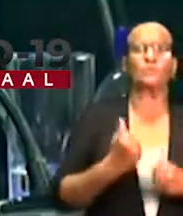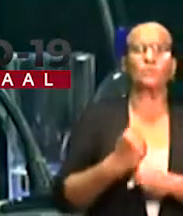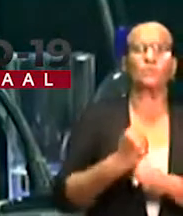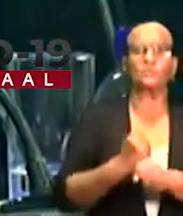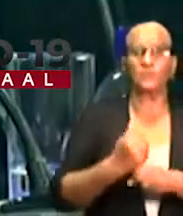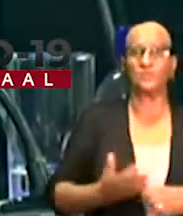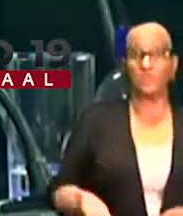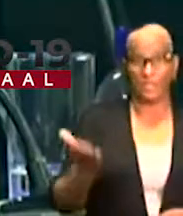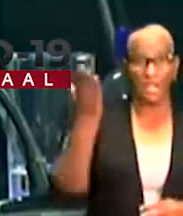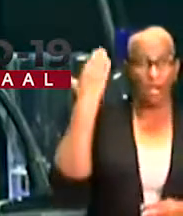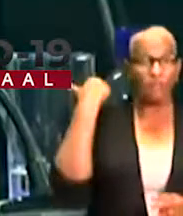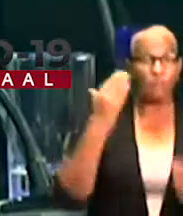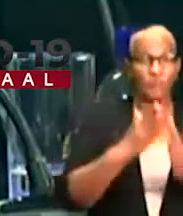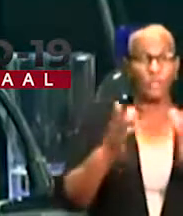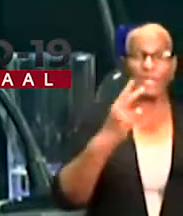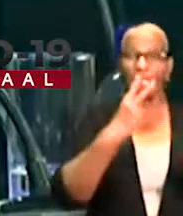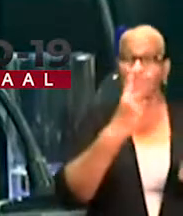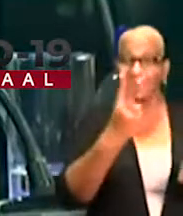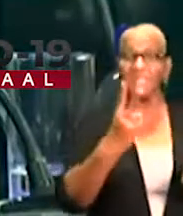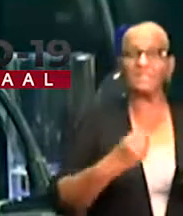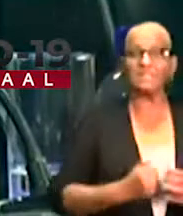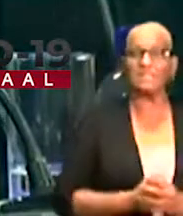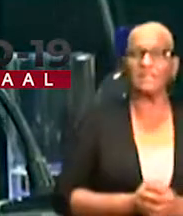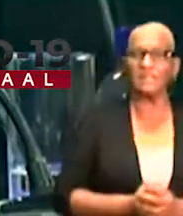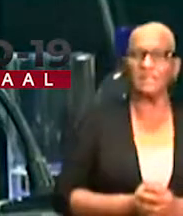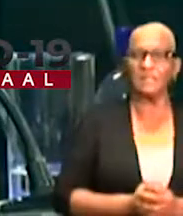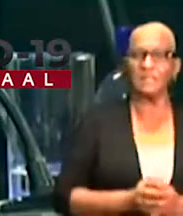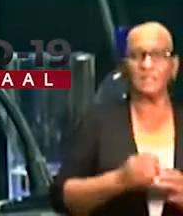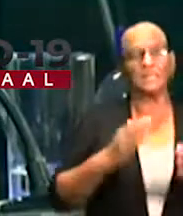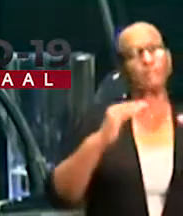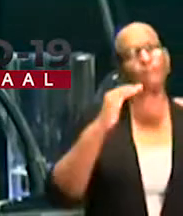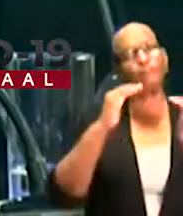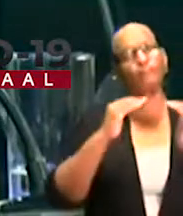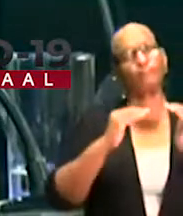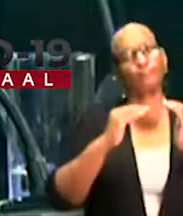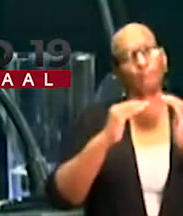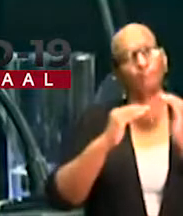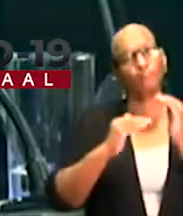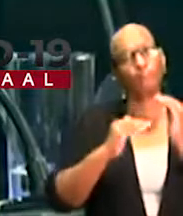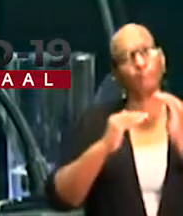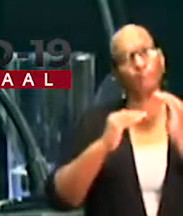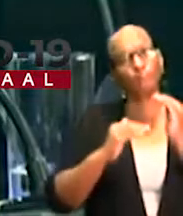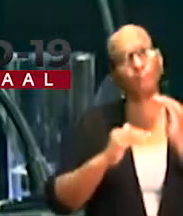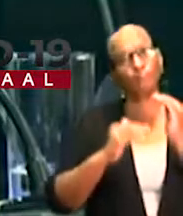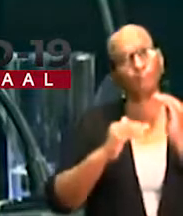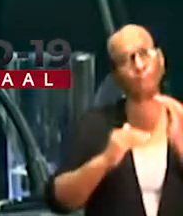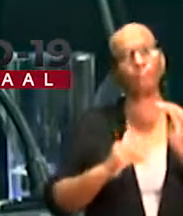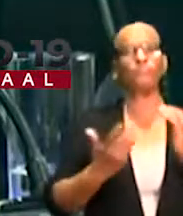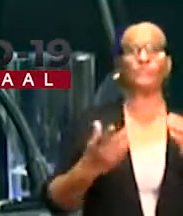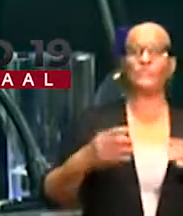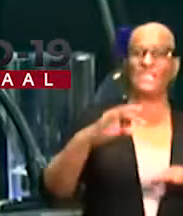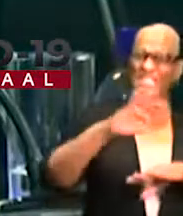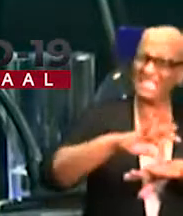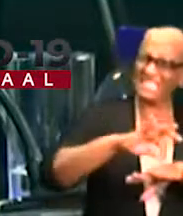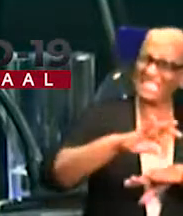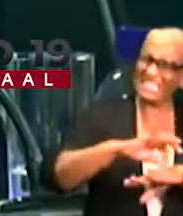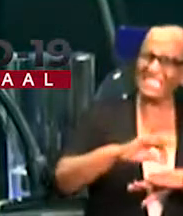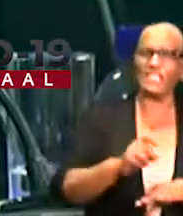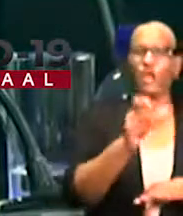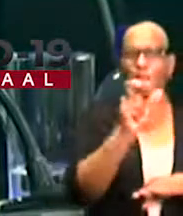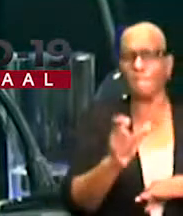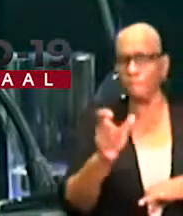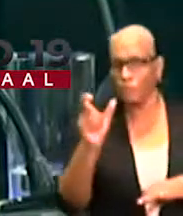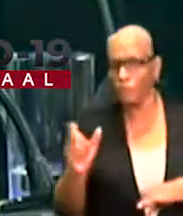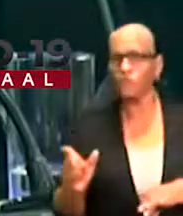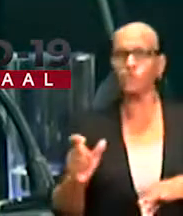de afgelopen periode kunnen zien dat er een sterke daling is eigenlijk van het aantal ernstige zieke personen. En dat er dus, zoals